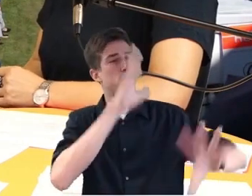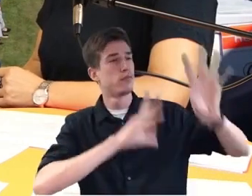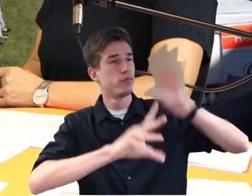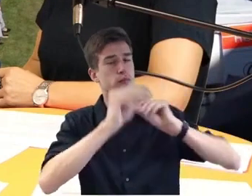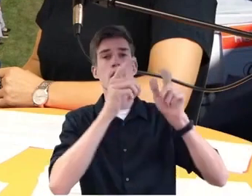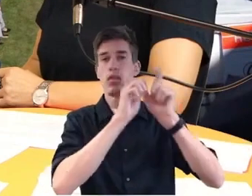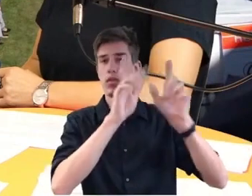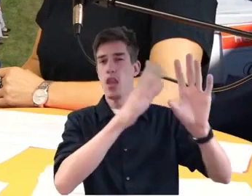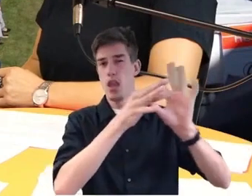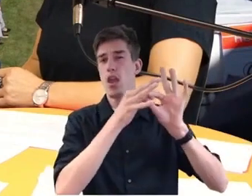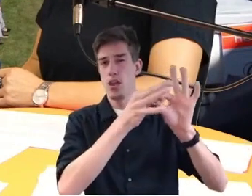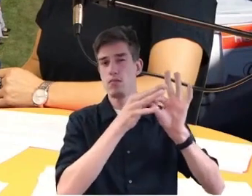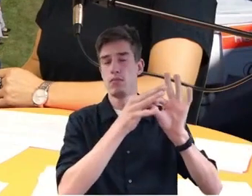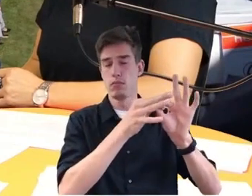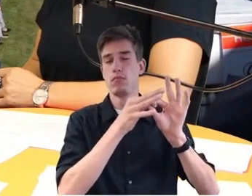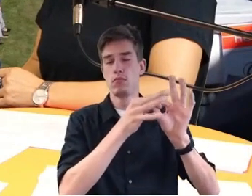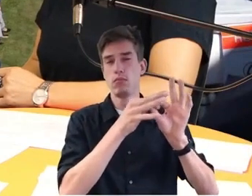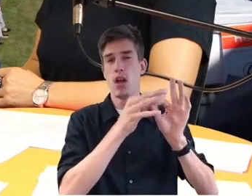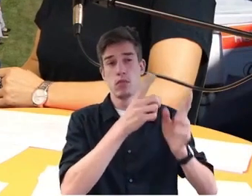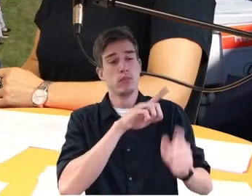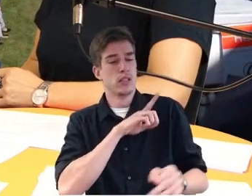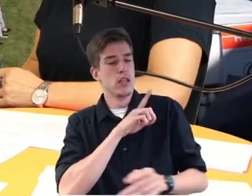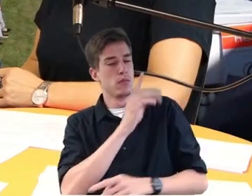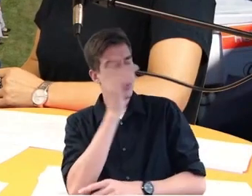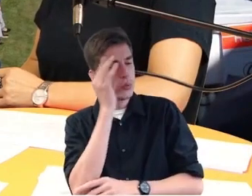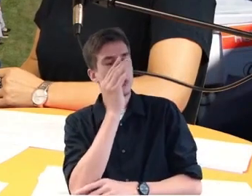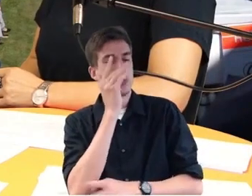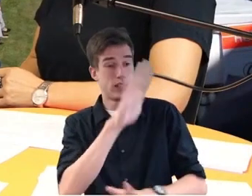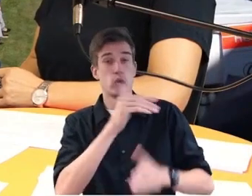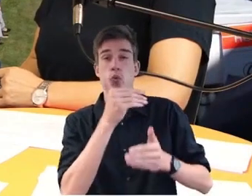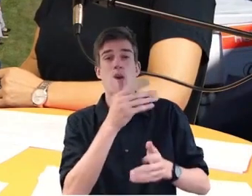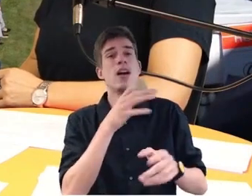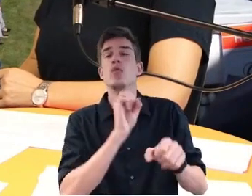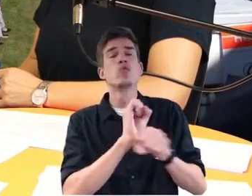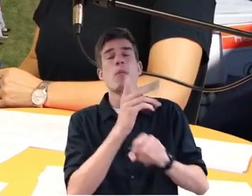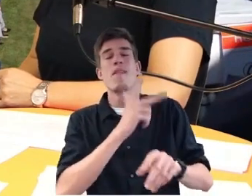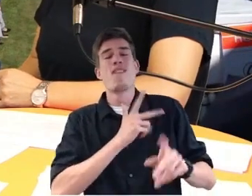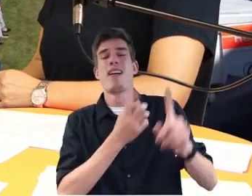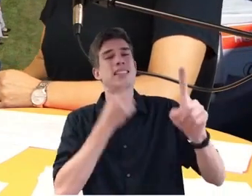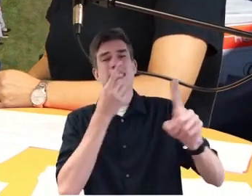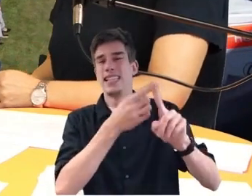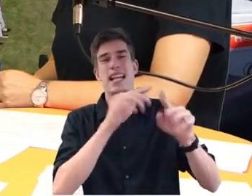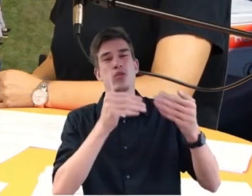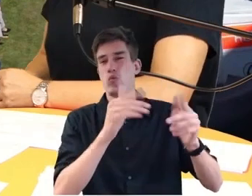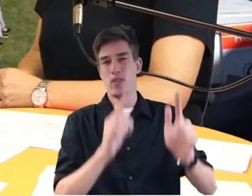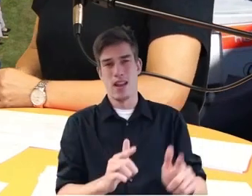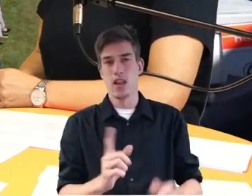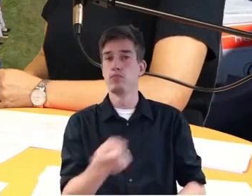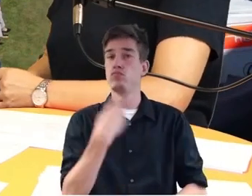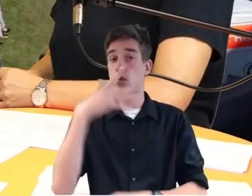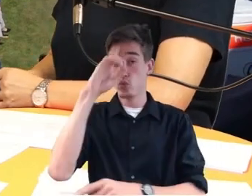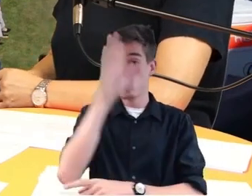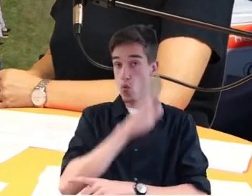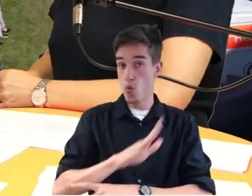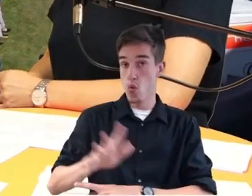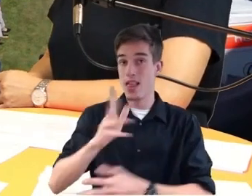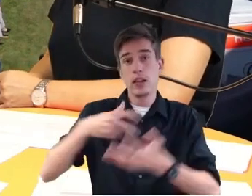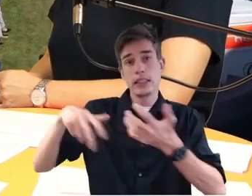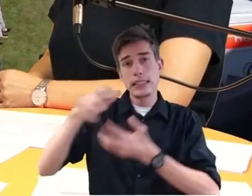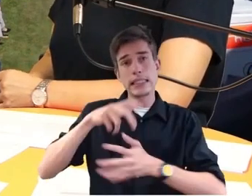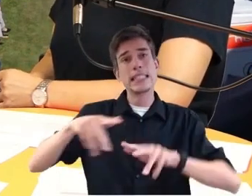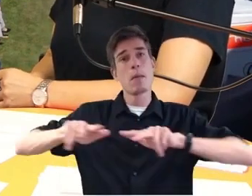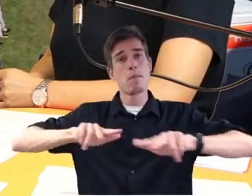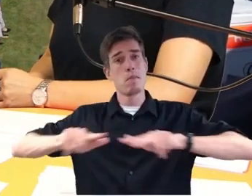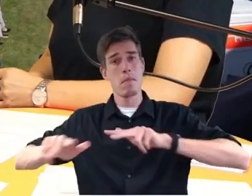nach thema was wir ausgewählt haben aber darauf kommt es eigentlich gar nicht an wir haben in deutschland im krisen management und auch in der